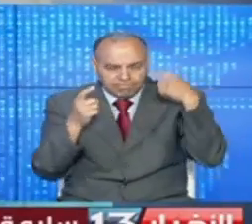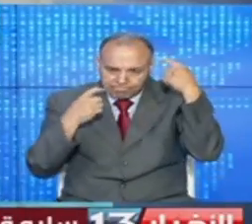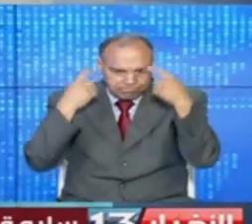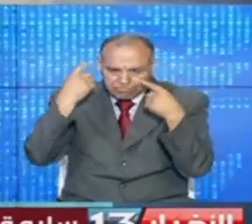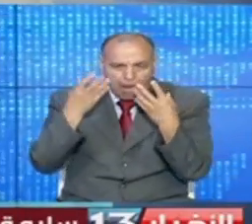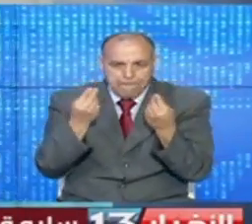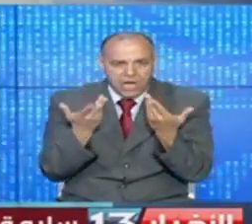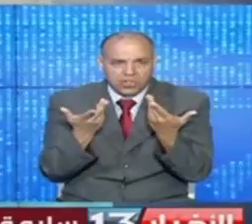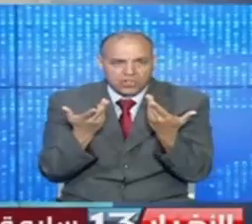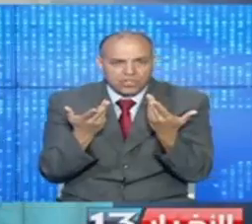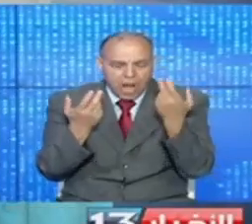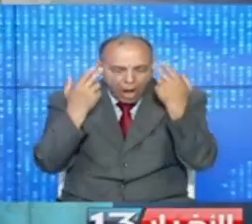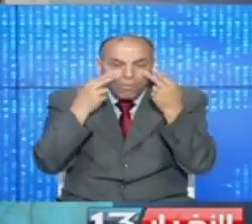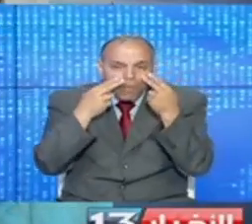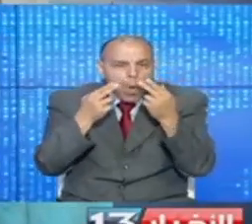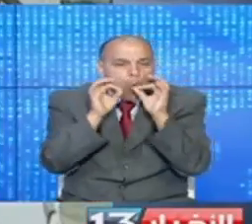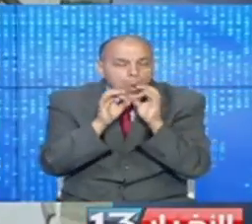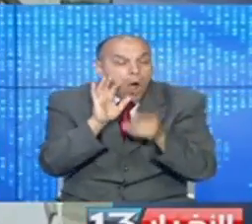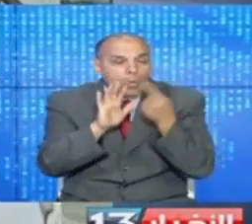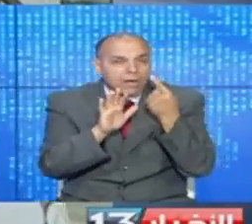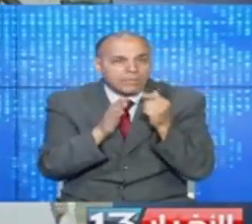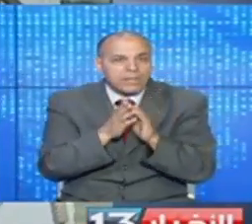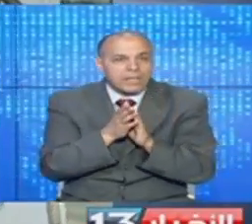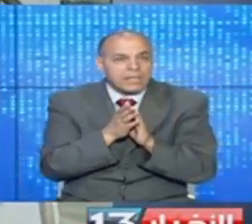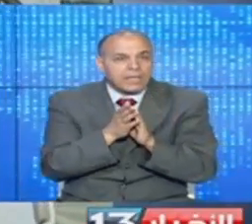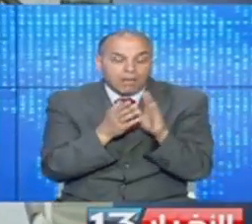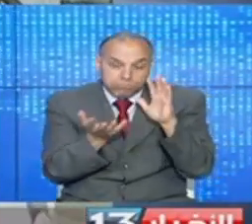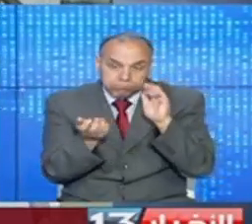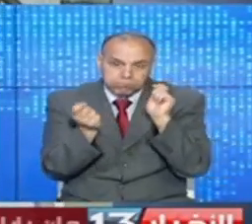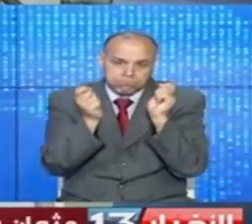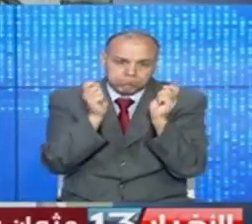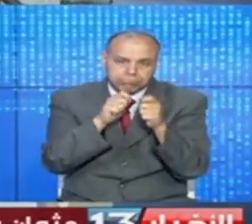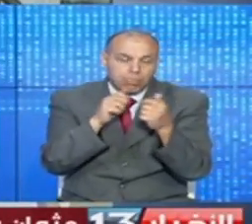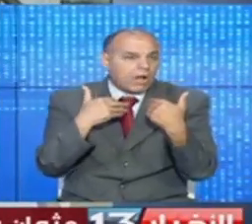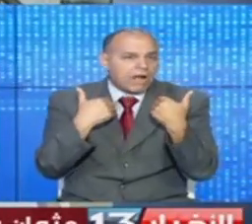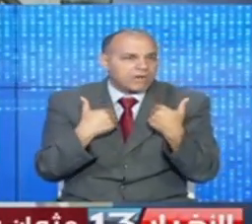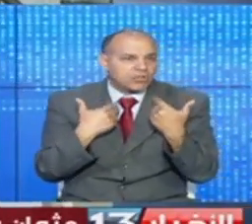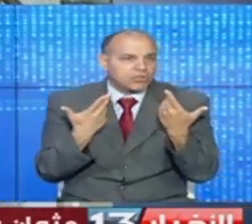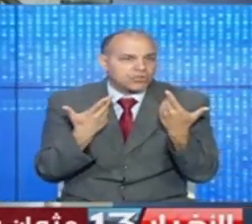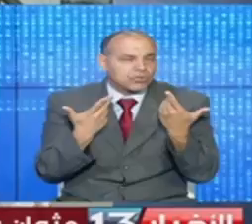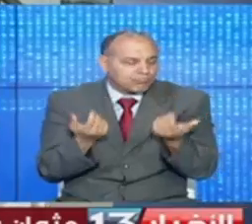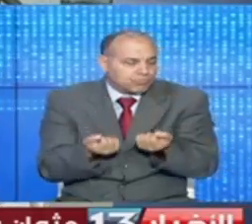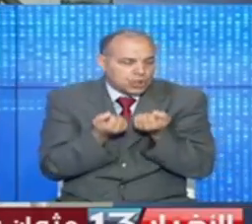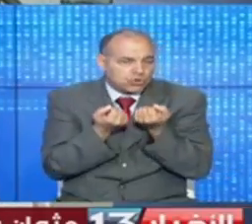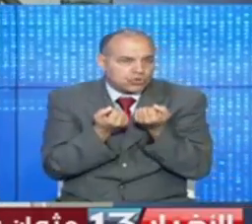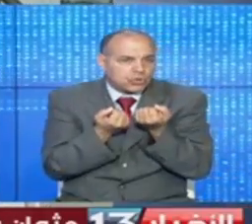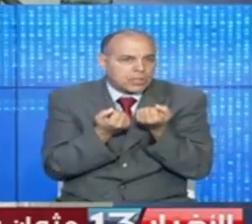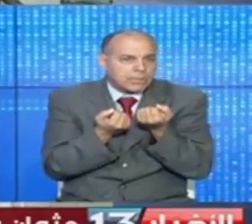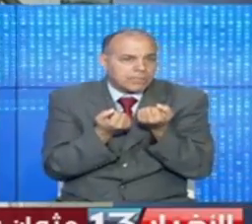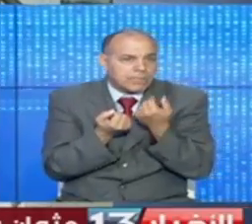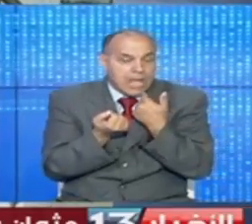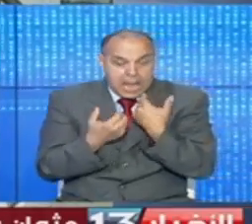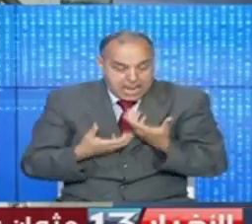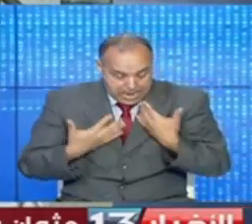برشا حاجات اللي ما كنتش نشوفها من قبل. لك التحول هذاك من نشاط إلى نشاط آخر